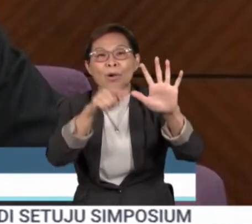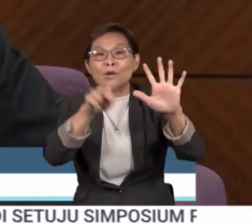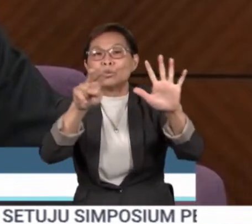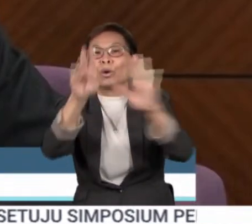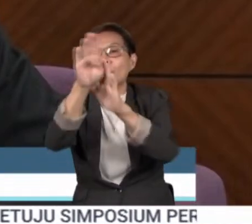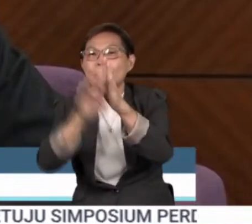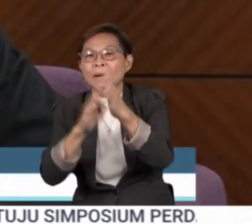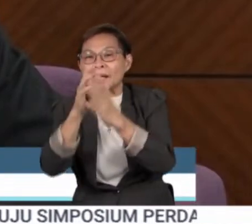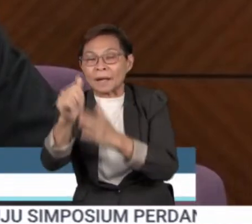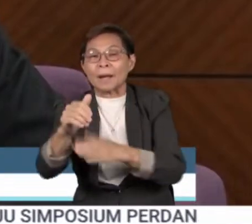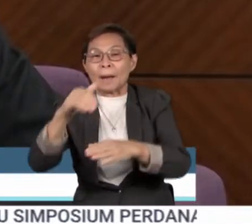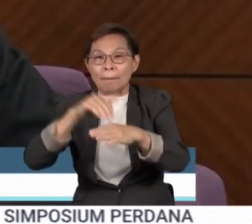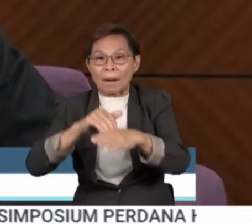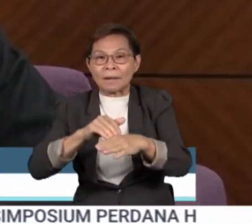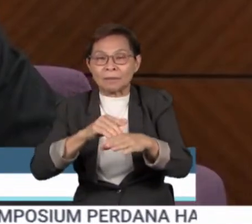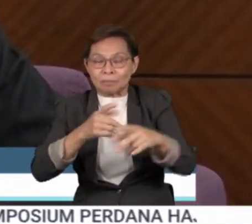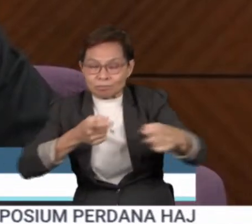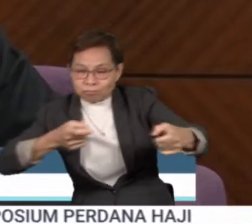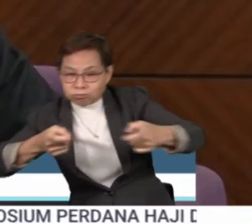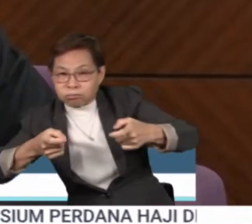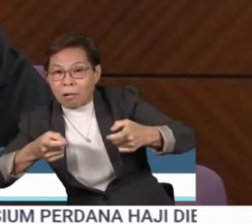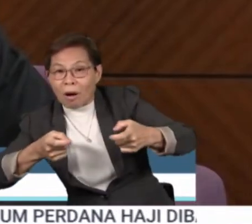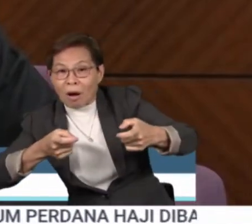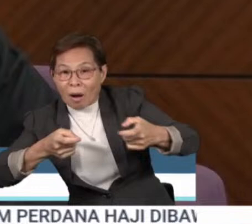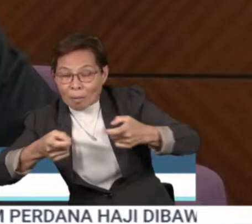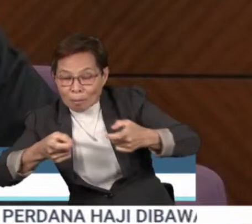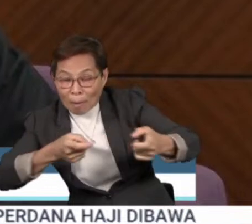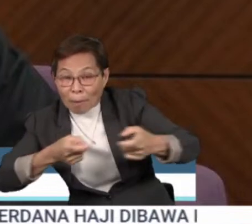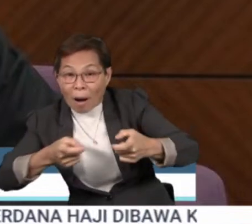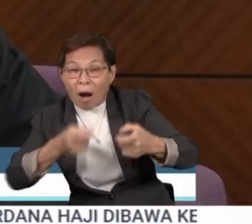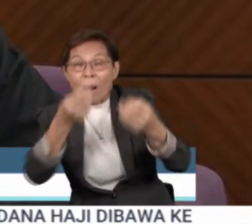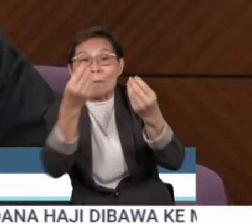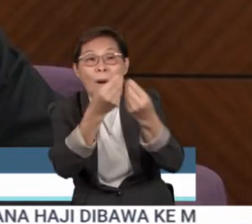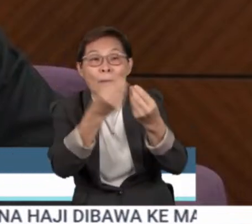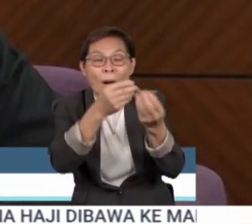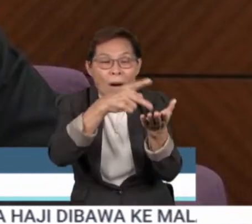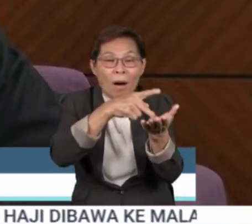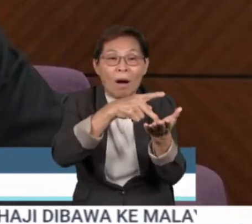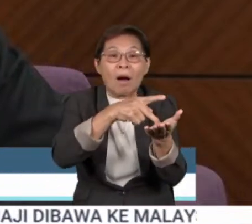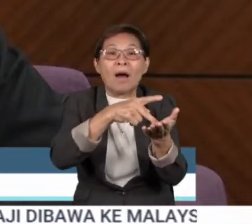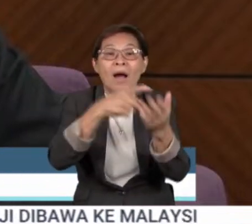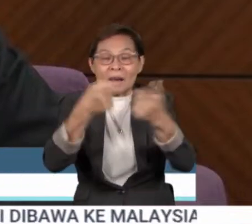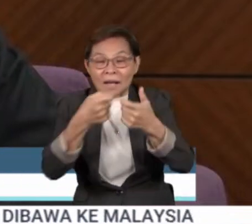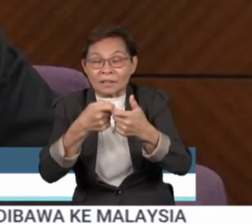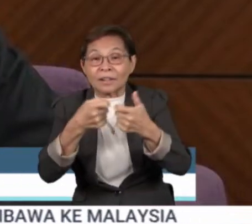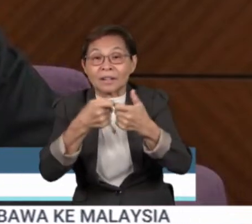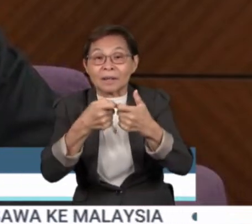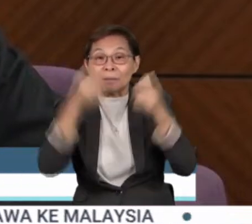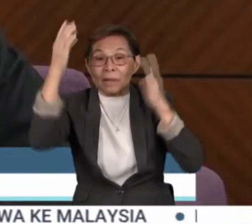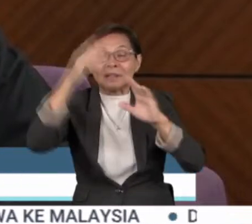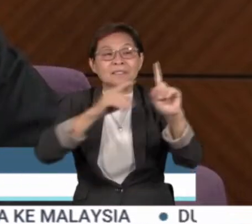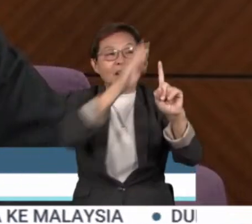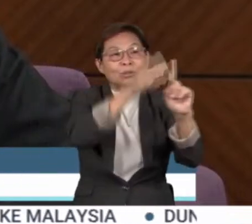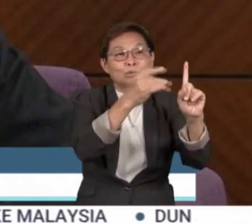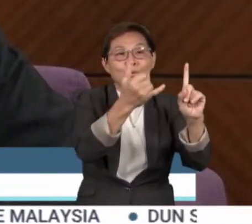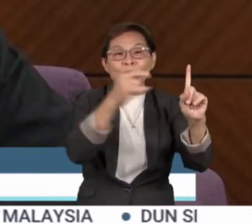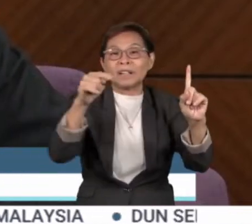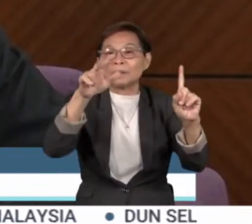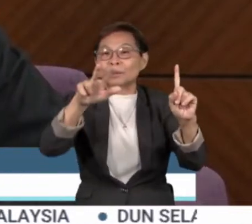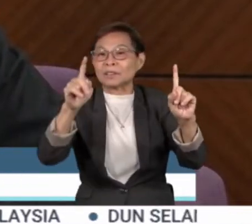RM5.2 bilion sempena pelarasan tarif elektrik di semenanjung Malaysia bagi tempoh 1 Julai sehingga